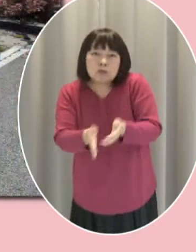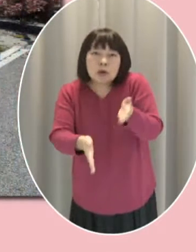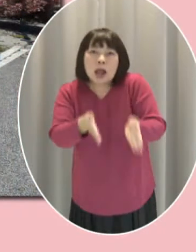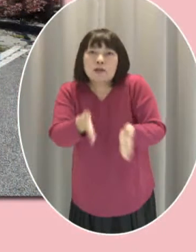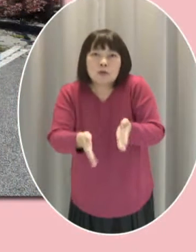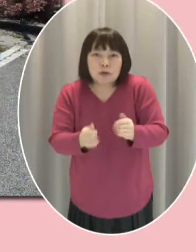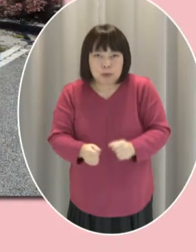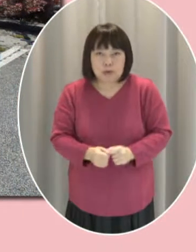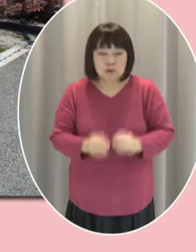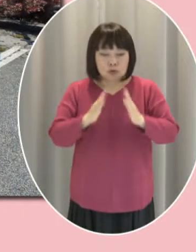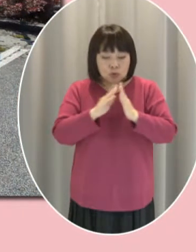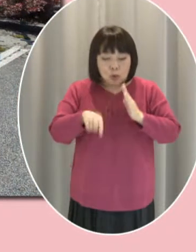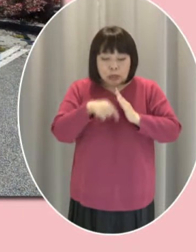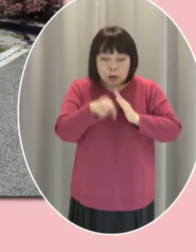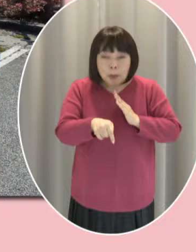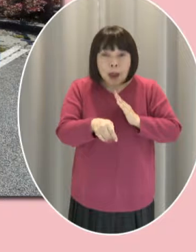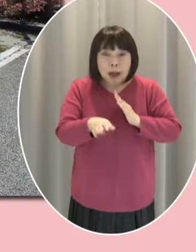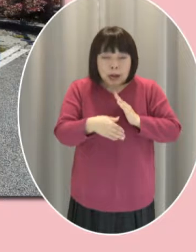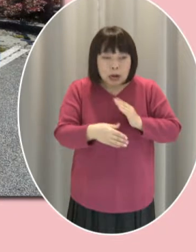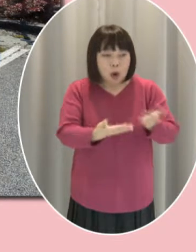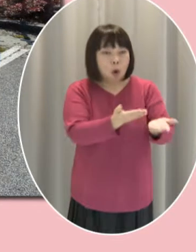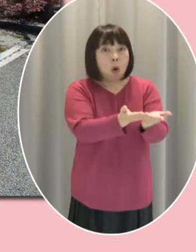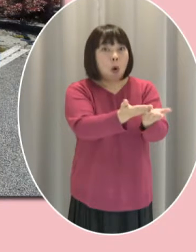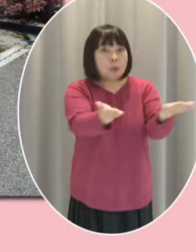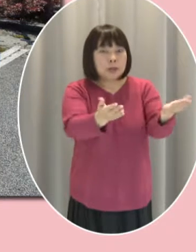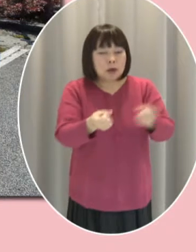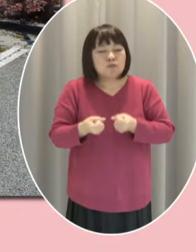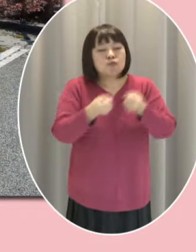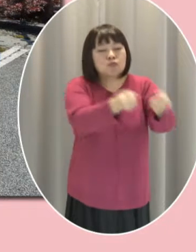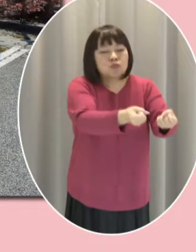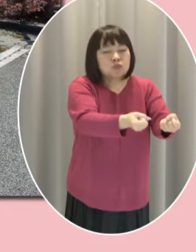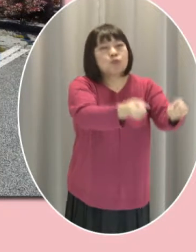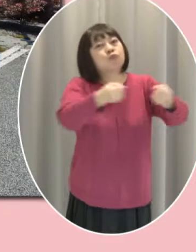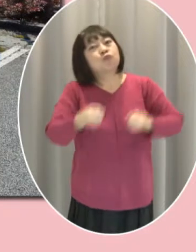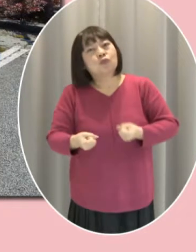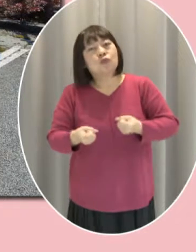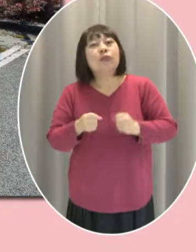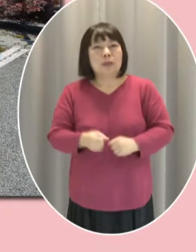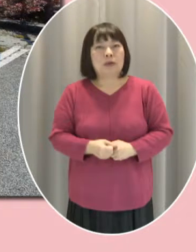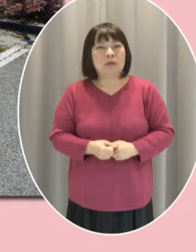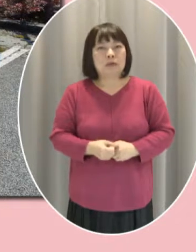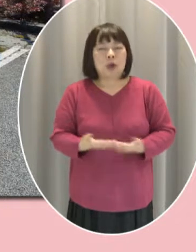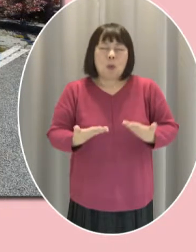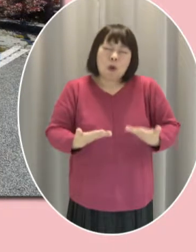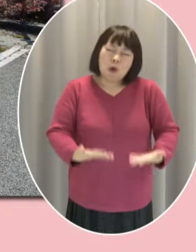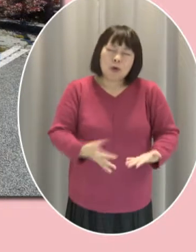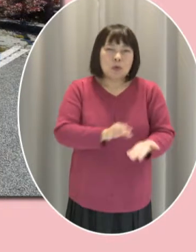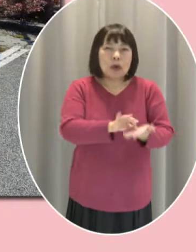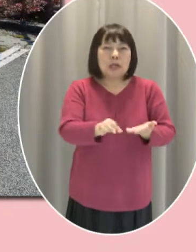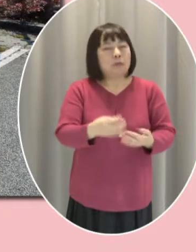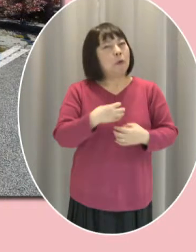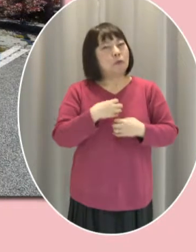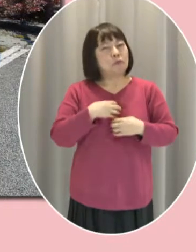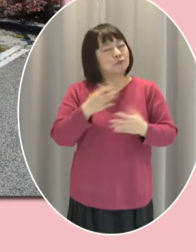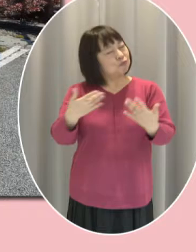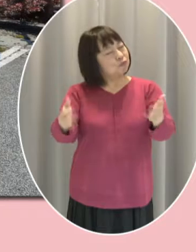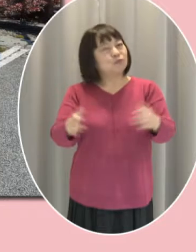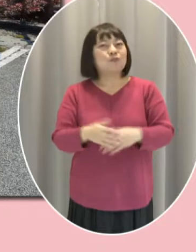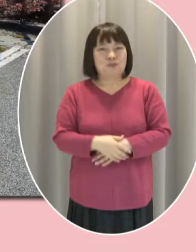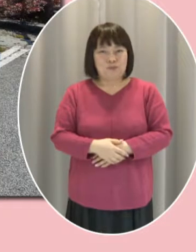家の前からお店まで送迎していますので重い荷物になっても心配いりません